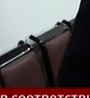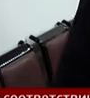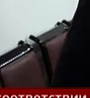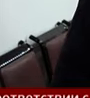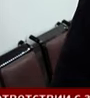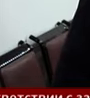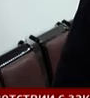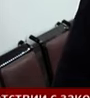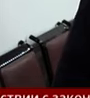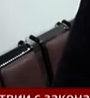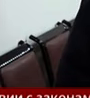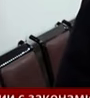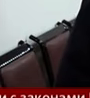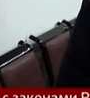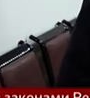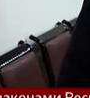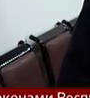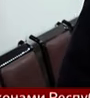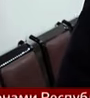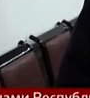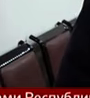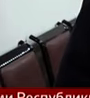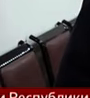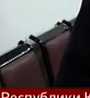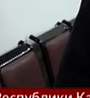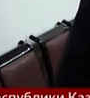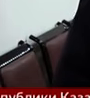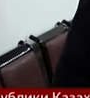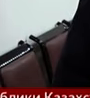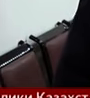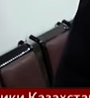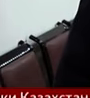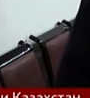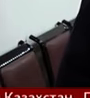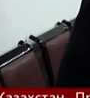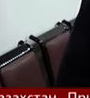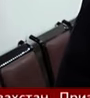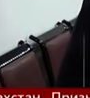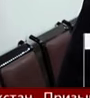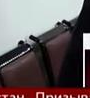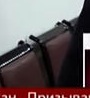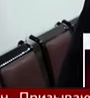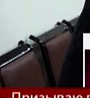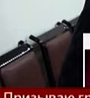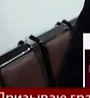успокоиться, всем заинтересованным сторонам сесть за стол переговоров и прийти к